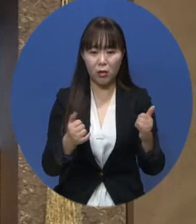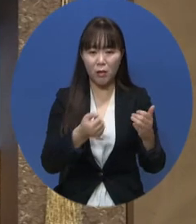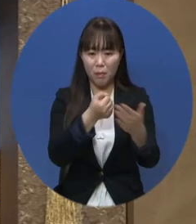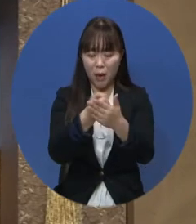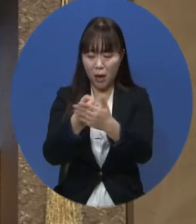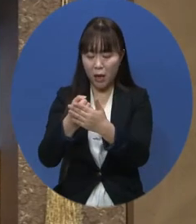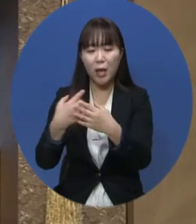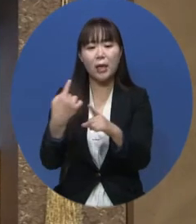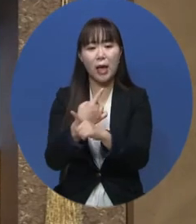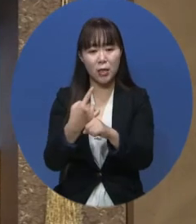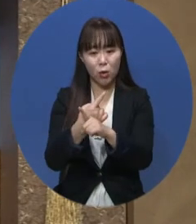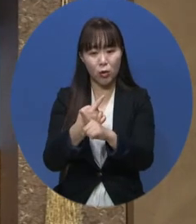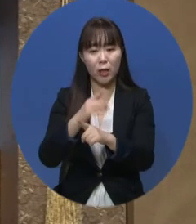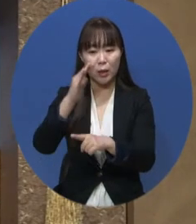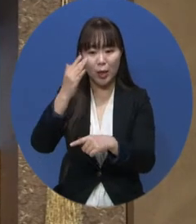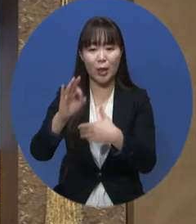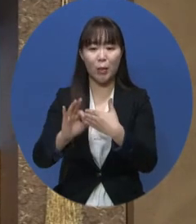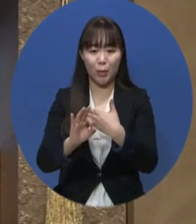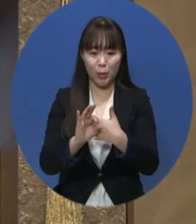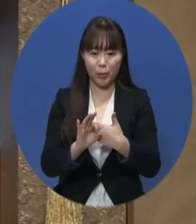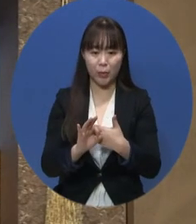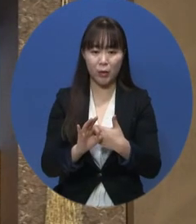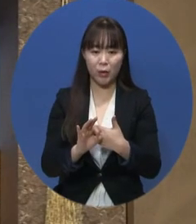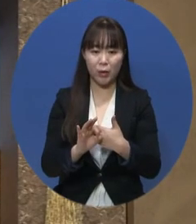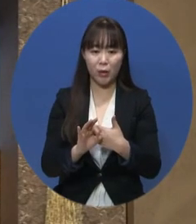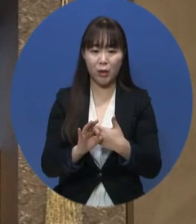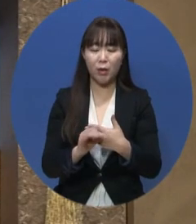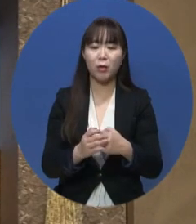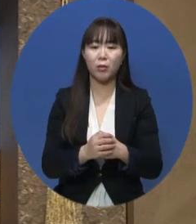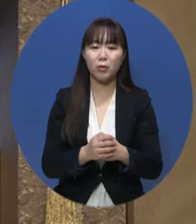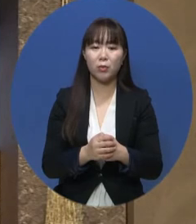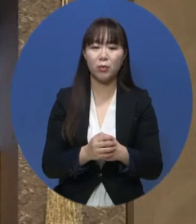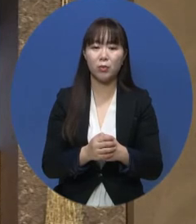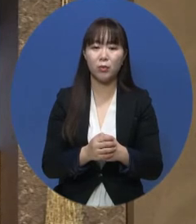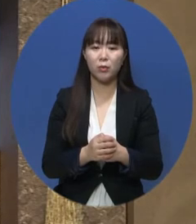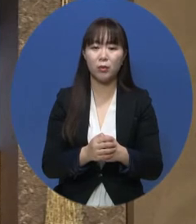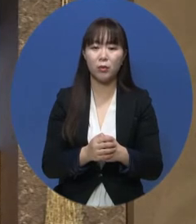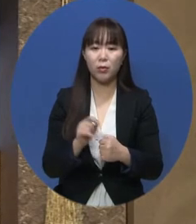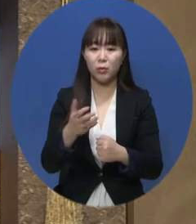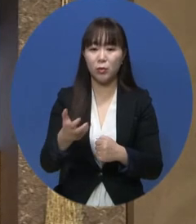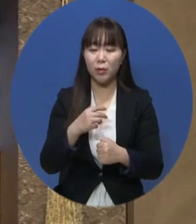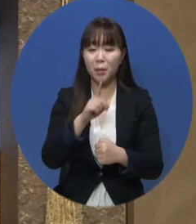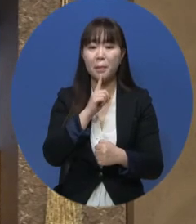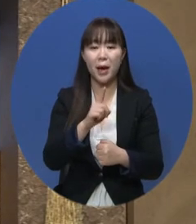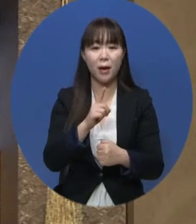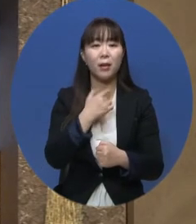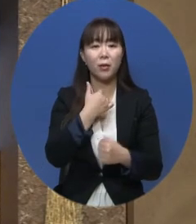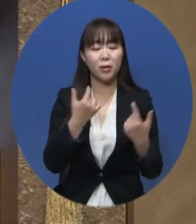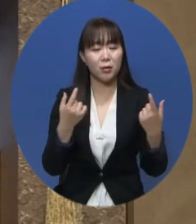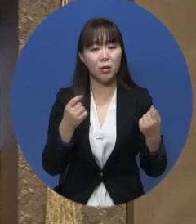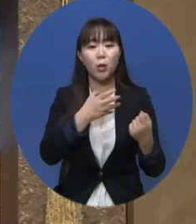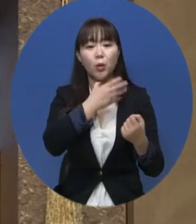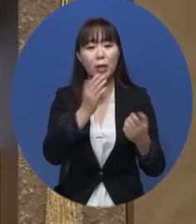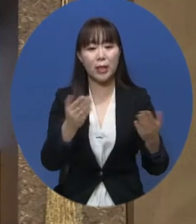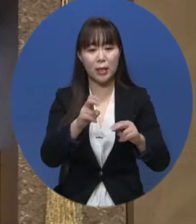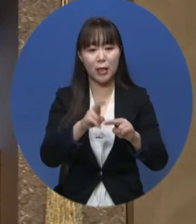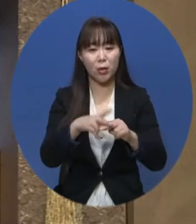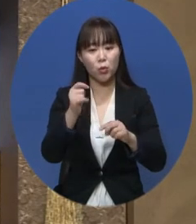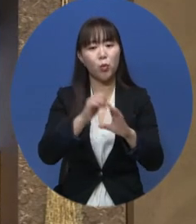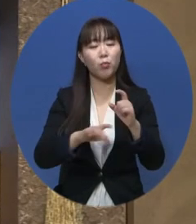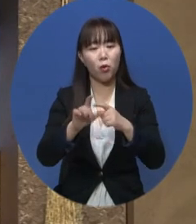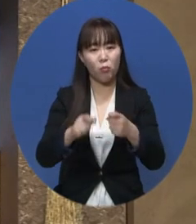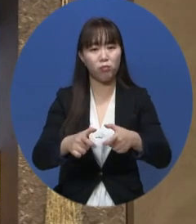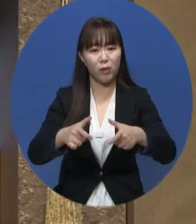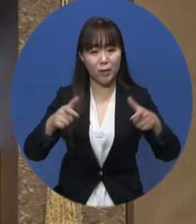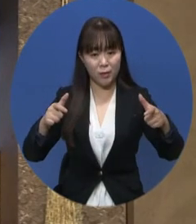앞으로 이제 개선이 된다면 예. 우리 좀 전에도 말씀드린 노인 일자리도 조금 더